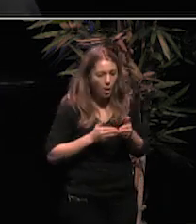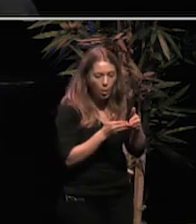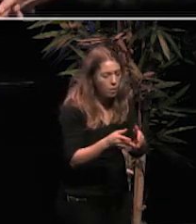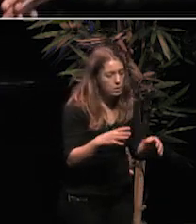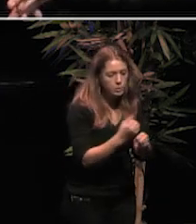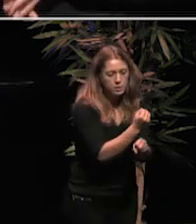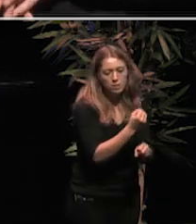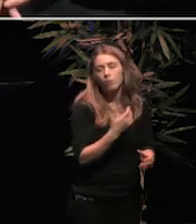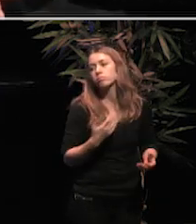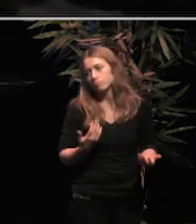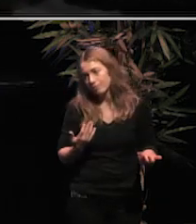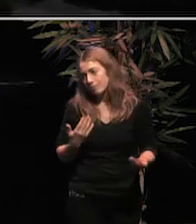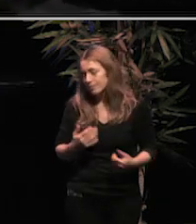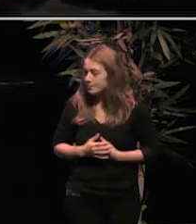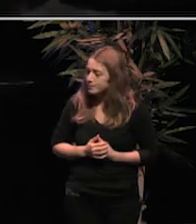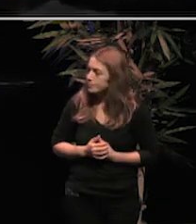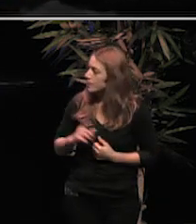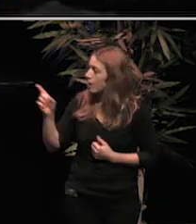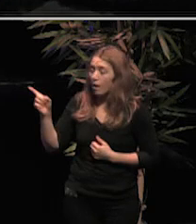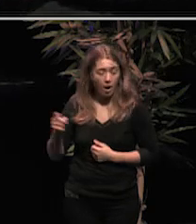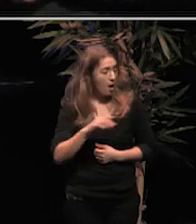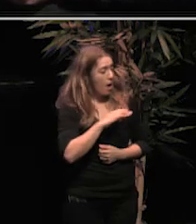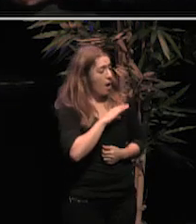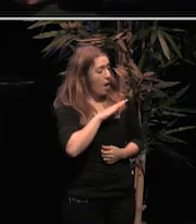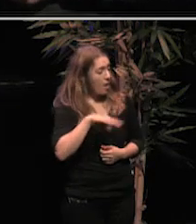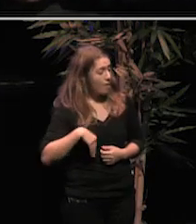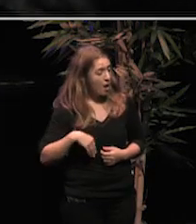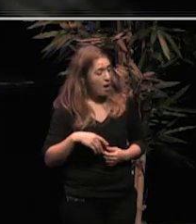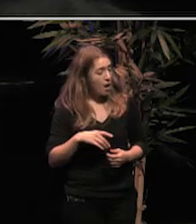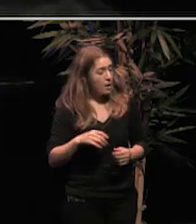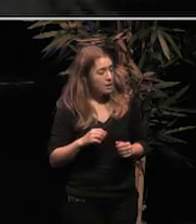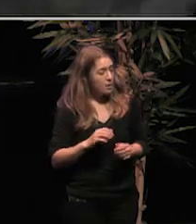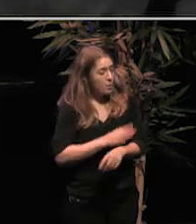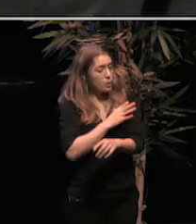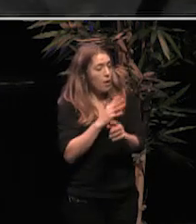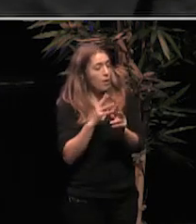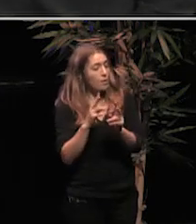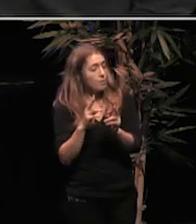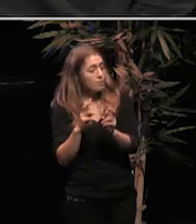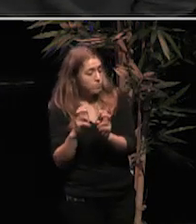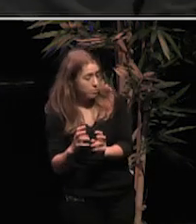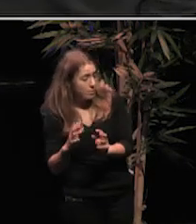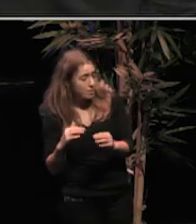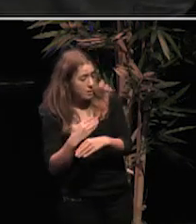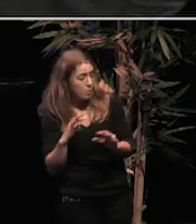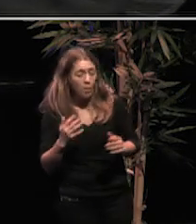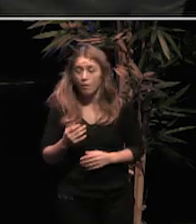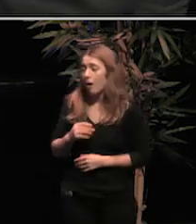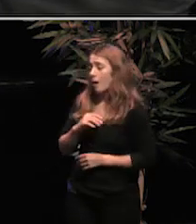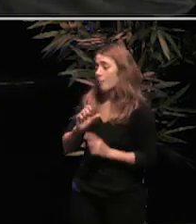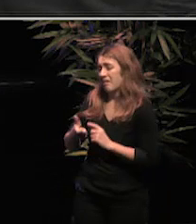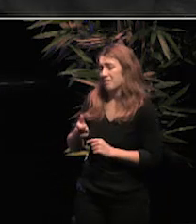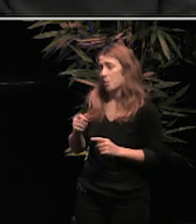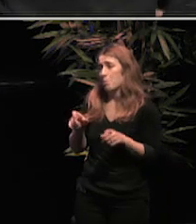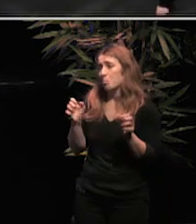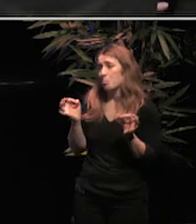manière. Et une fois que ça retombe, parce qu'à un moment ça retombe. Ouais, bah alors, il y a une petite déprime. Comment ça forcément, se passe? Mais bon voilà, il y a